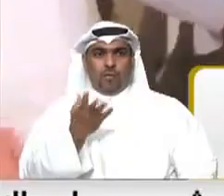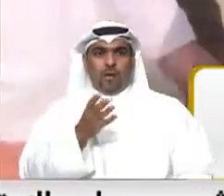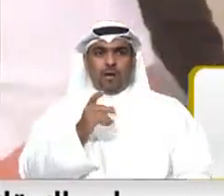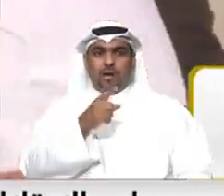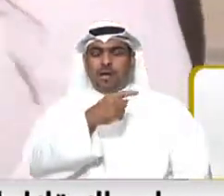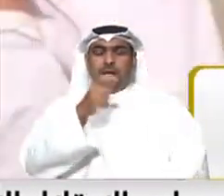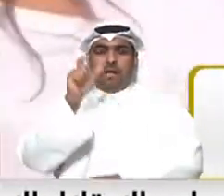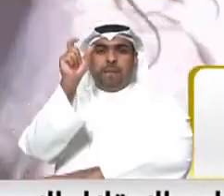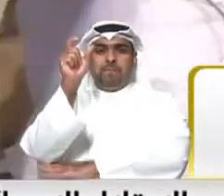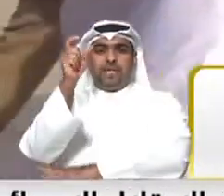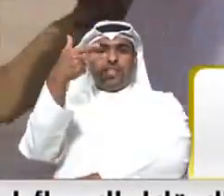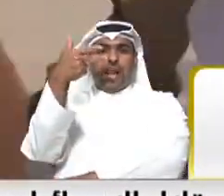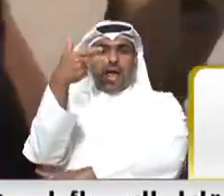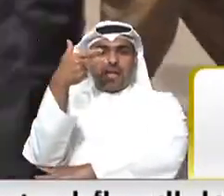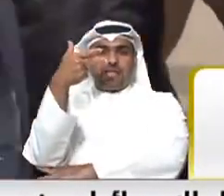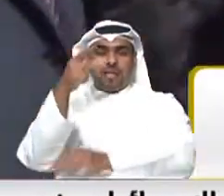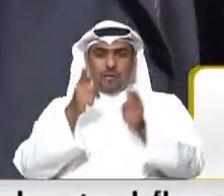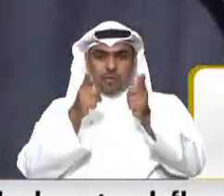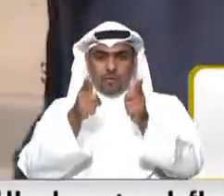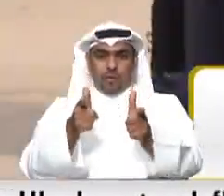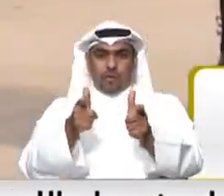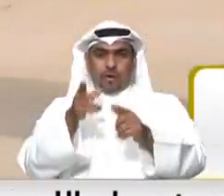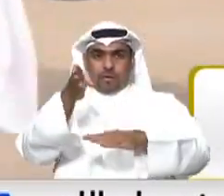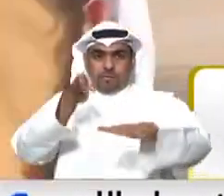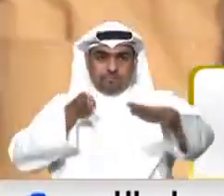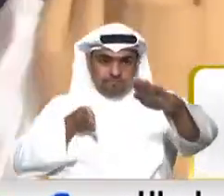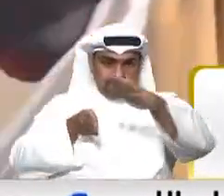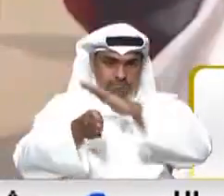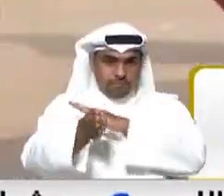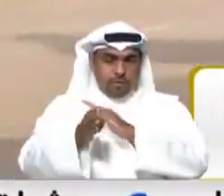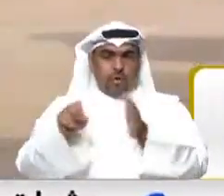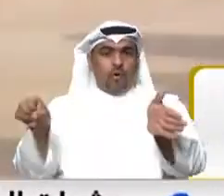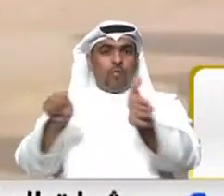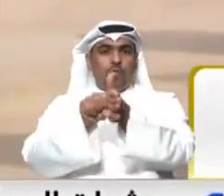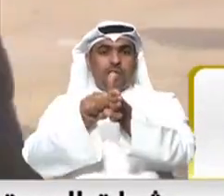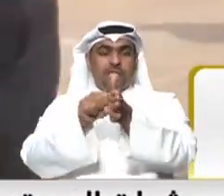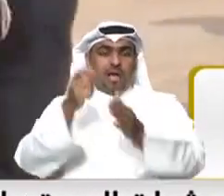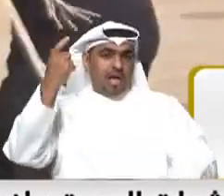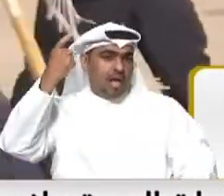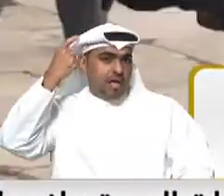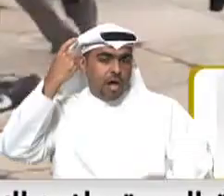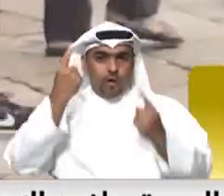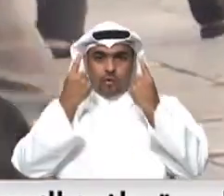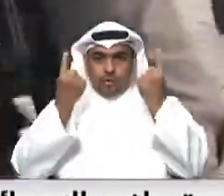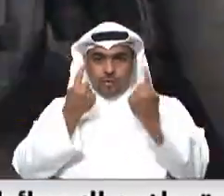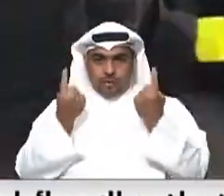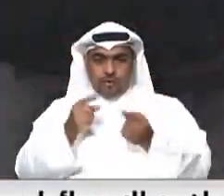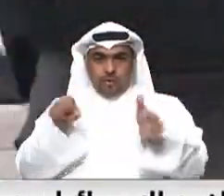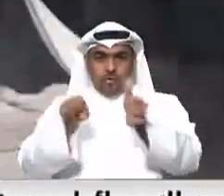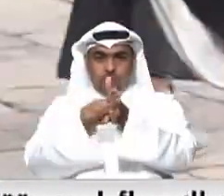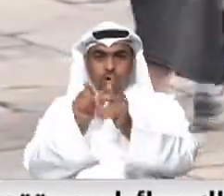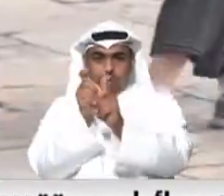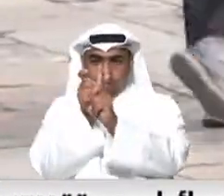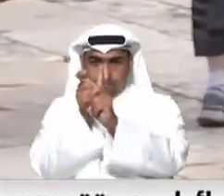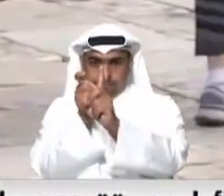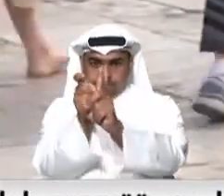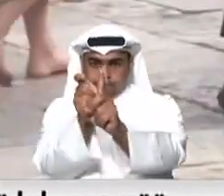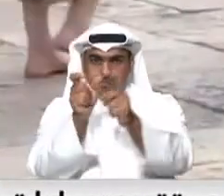ونفذوا جولات استفزازيه في باحاته تحت حمايه مشدده من شرطه الاحتلال